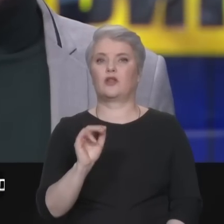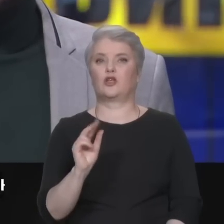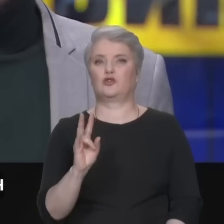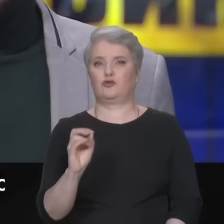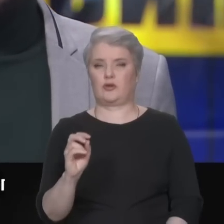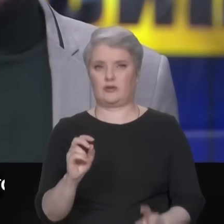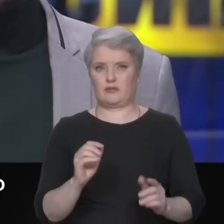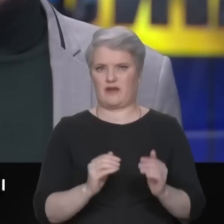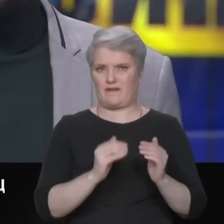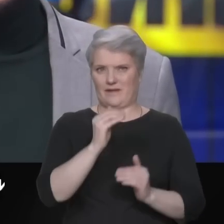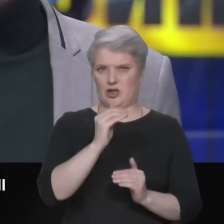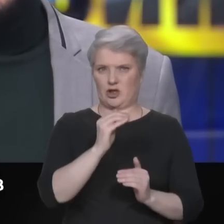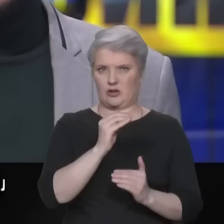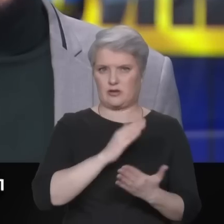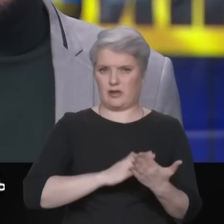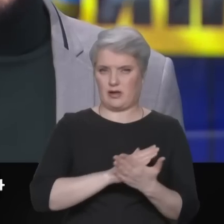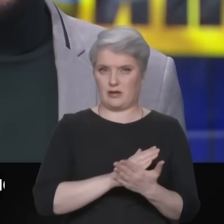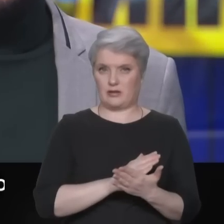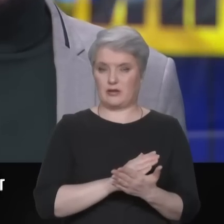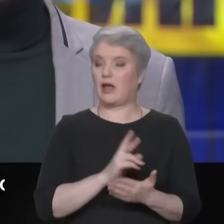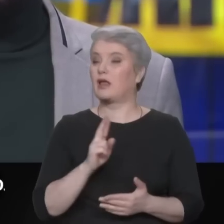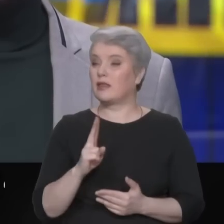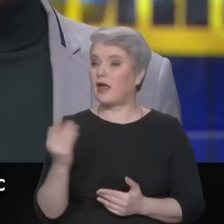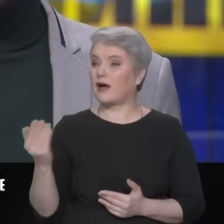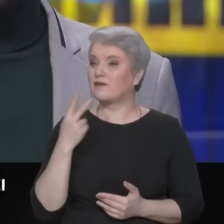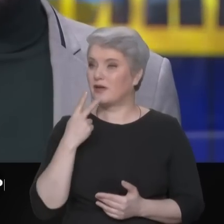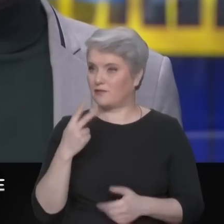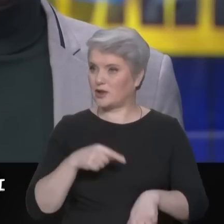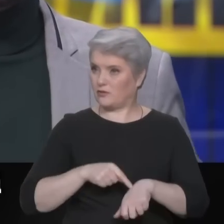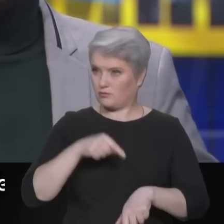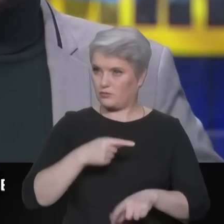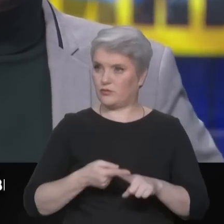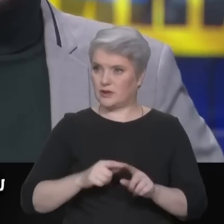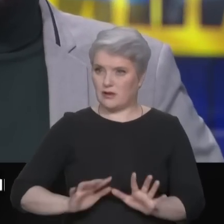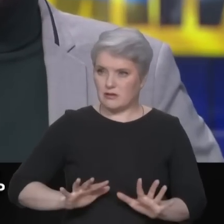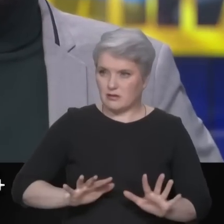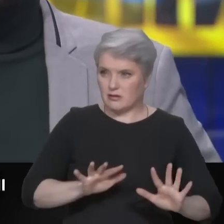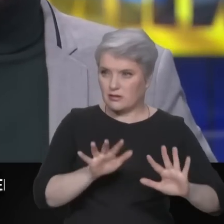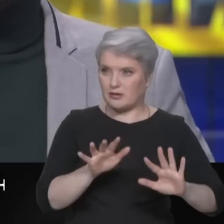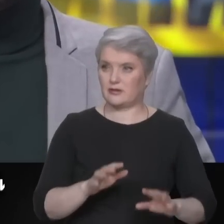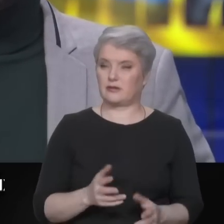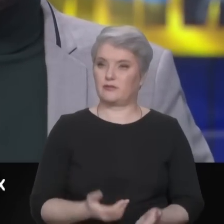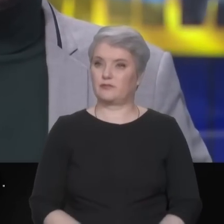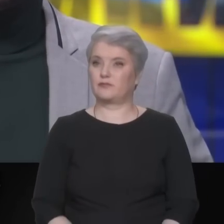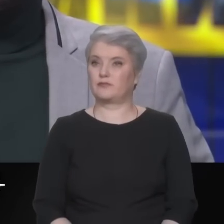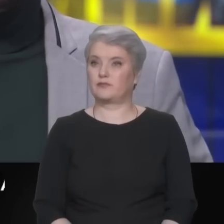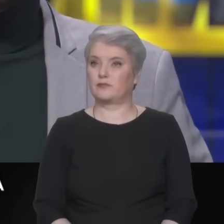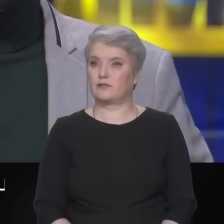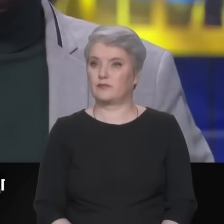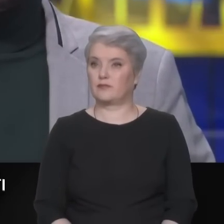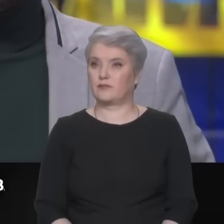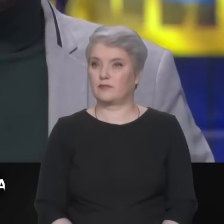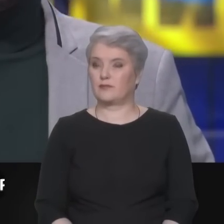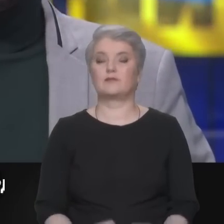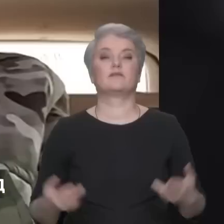ситуація зараз в цілому? От як ви це бачите? Чи бачите ви цей тиск? Опишіть, будь ласка, ситуацію.